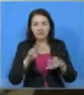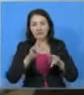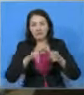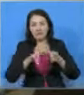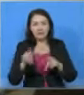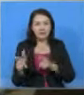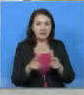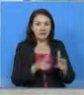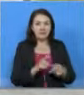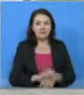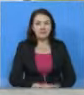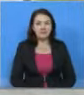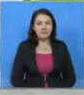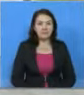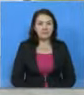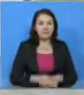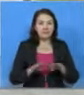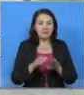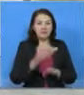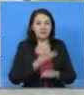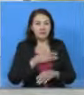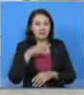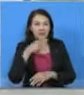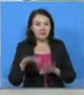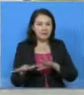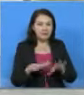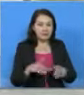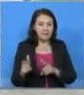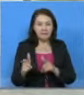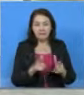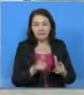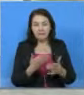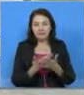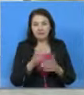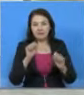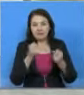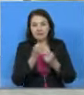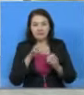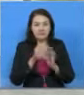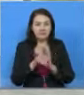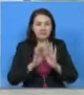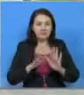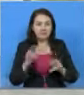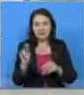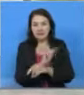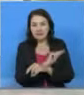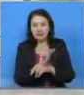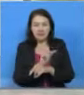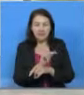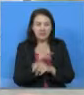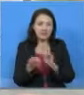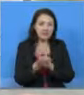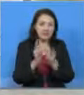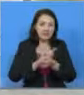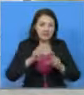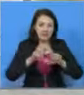готовности. Также хочется отметить, что мероприятие по подготовке к предстоящей зиме включает в себя не только ремонт и замену